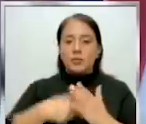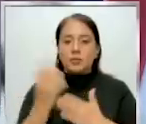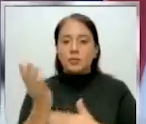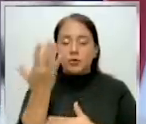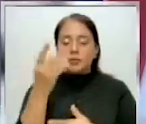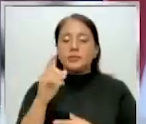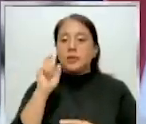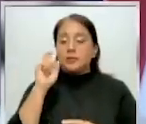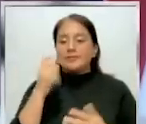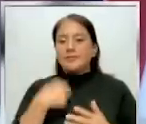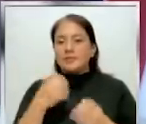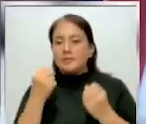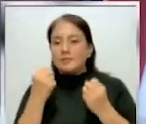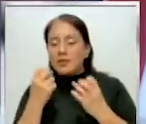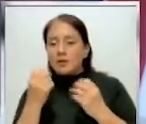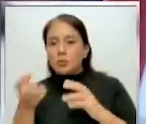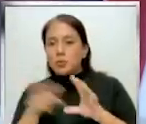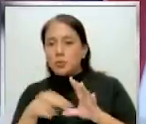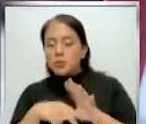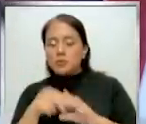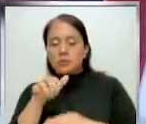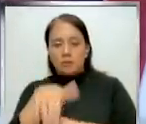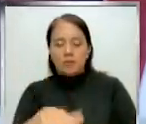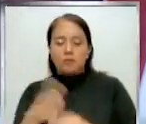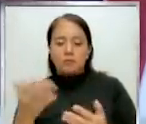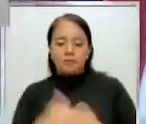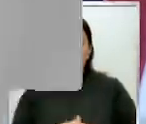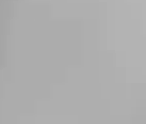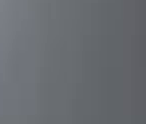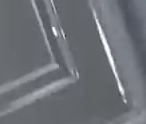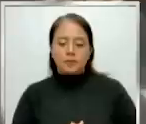hours sa gabi. Kung pagbibigyan yan, tinutukan po ni Joseph Moore.